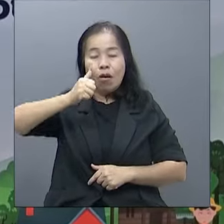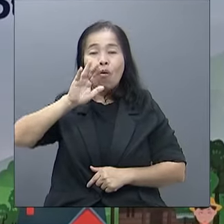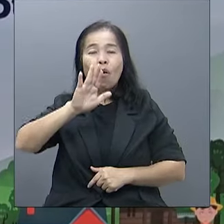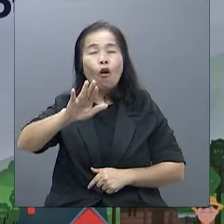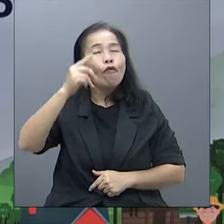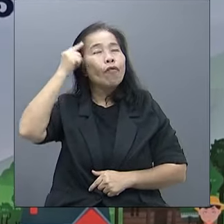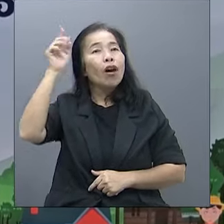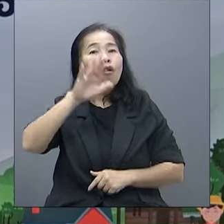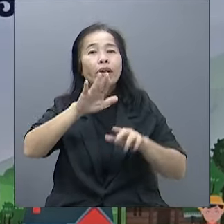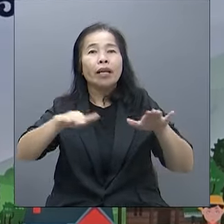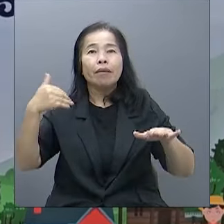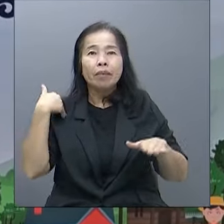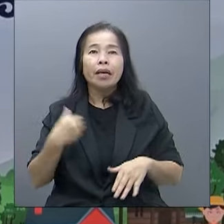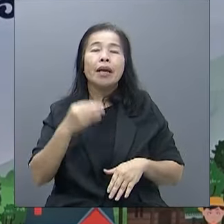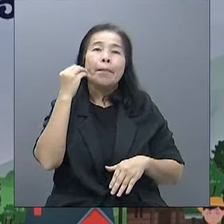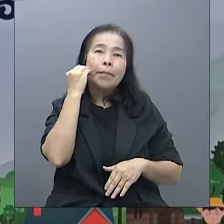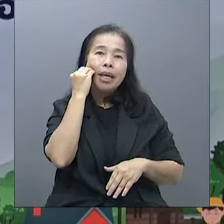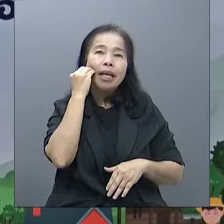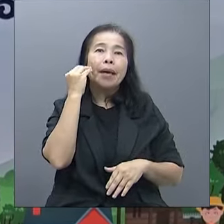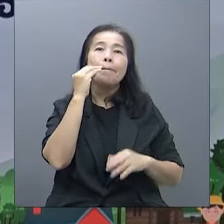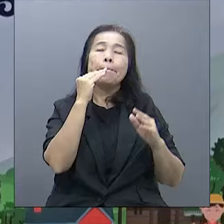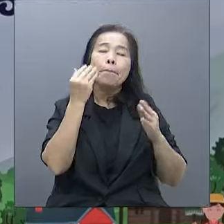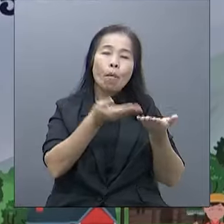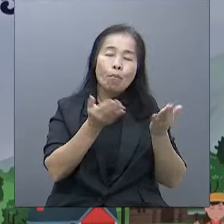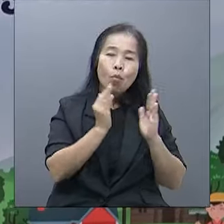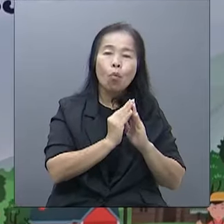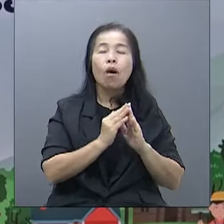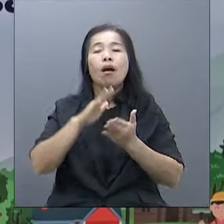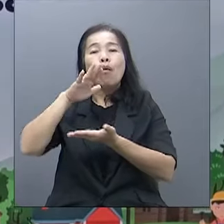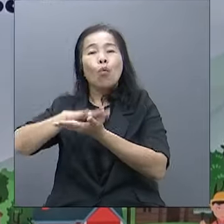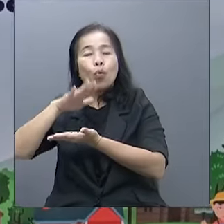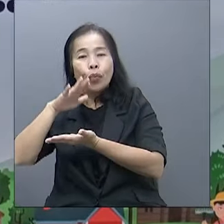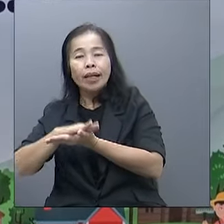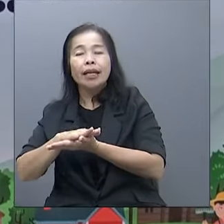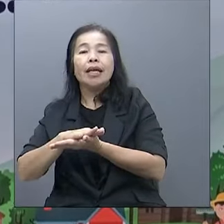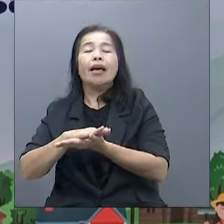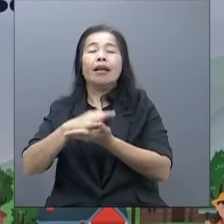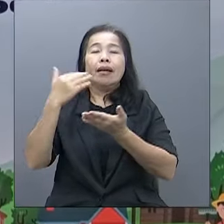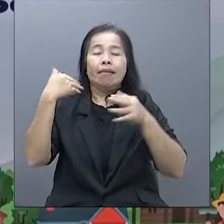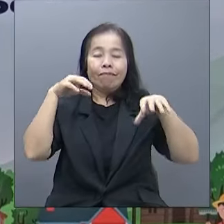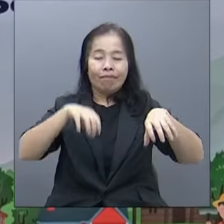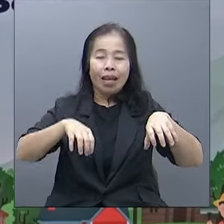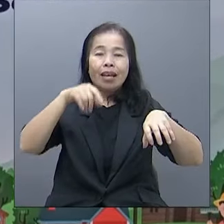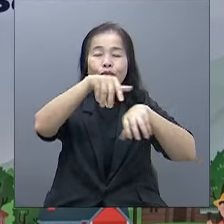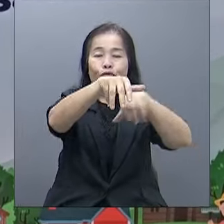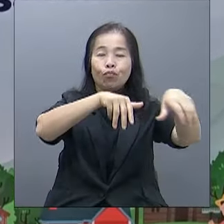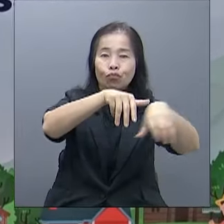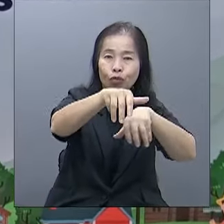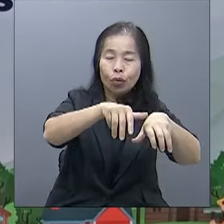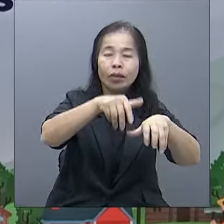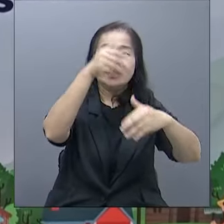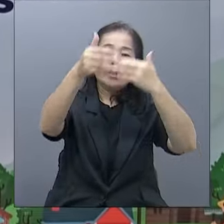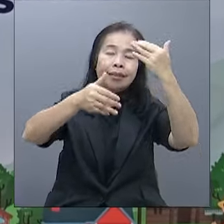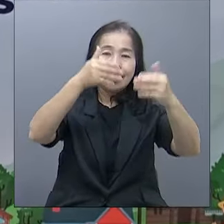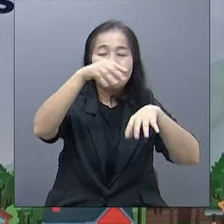มีทั้งบ้านเรือนนะครอบครัวโรงเรียนนะแล้วก็มีพื้นที่ที่ชุมชนได้สร้างสรรค์ให้กับเด็กๆ